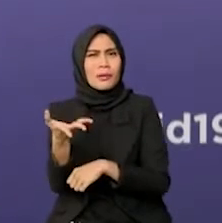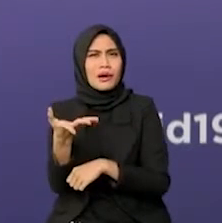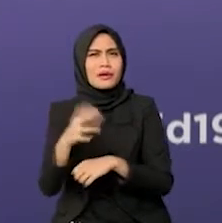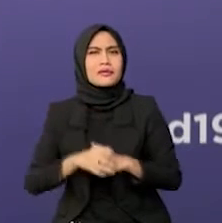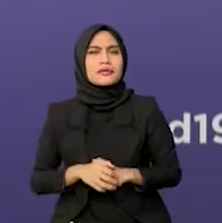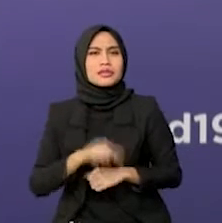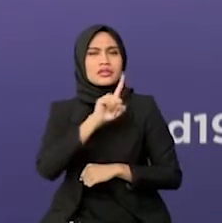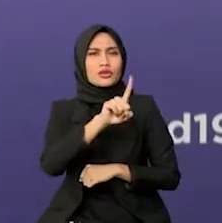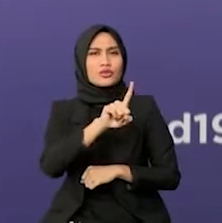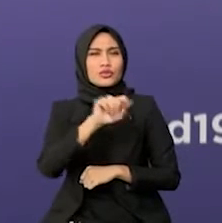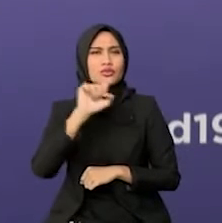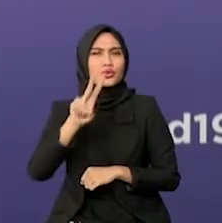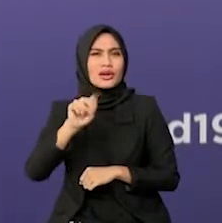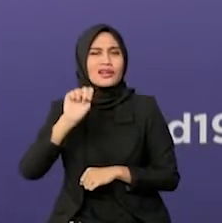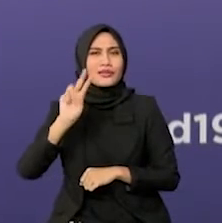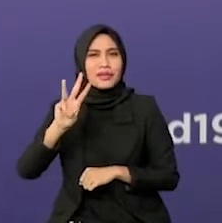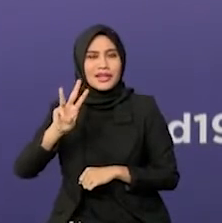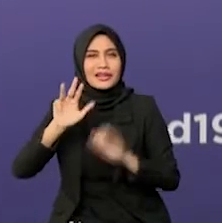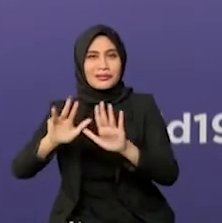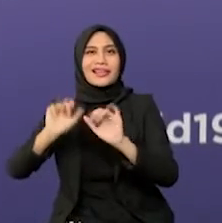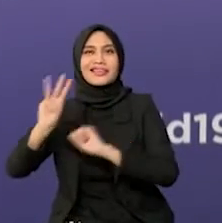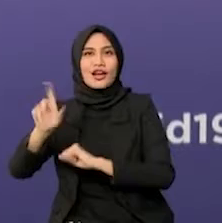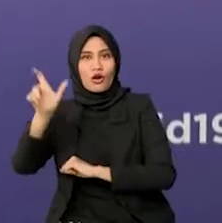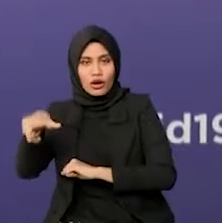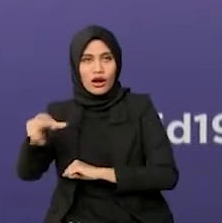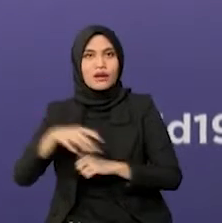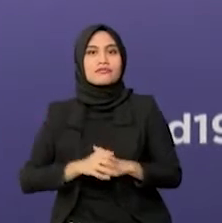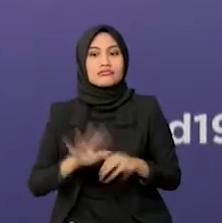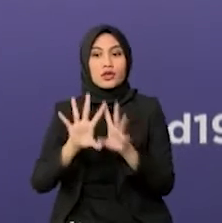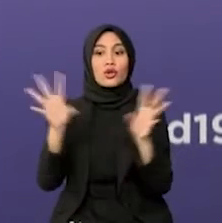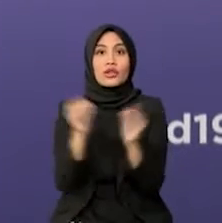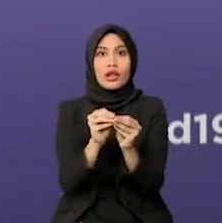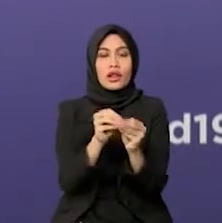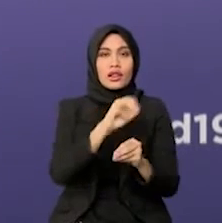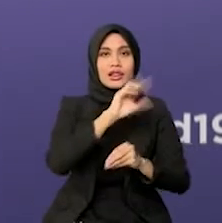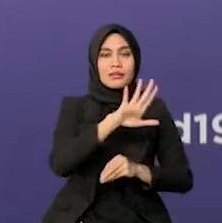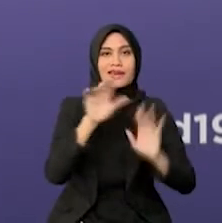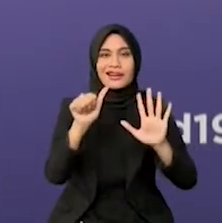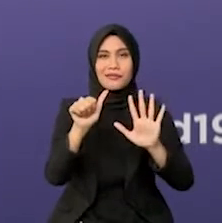sebanyak 1293 orang sehingga total menjadi